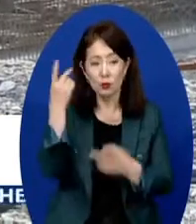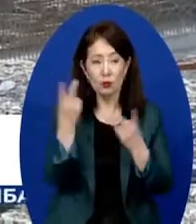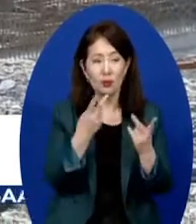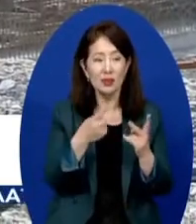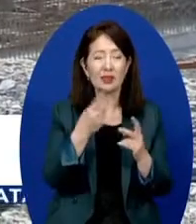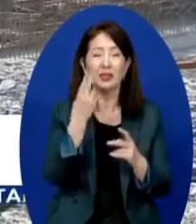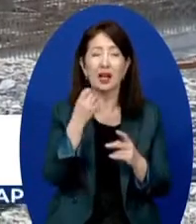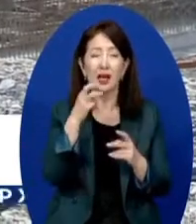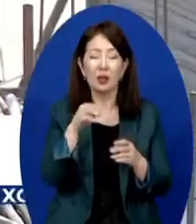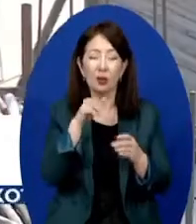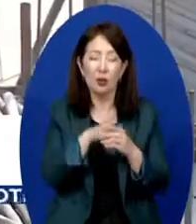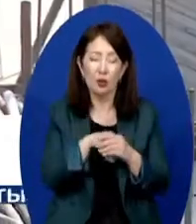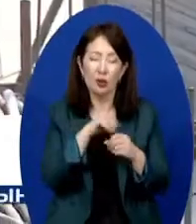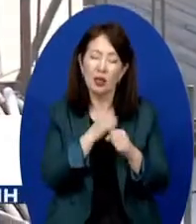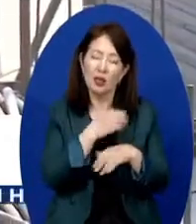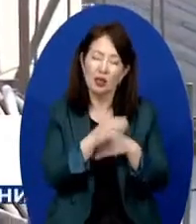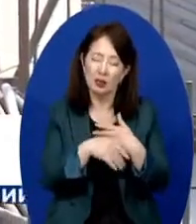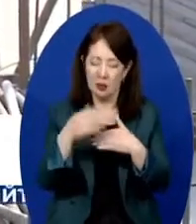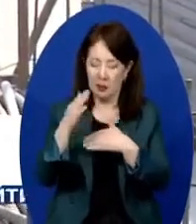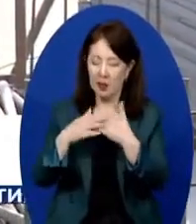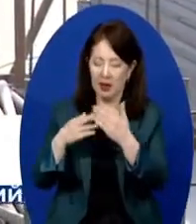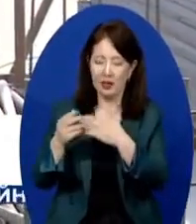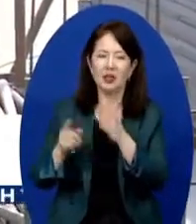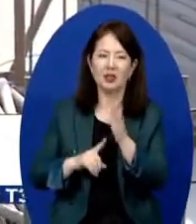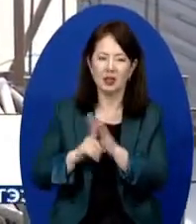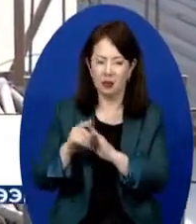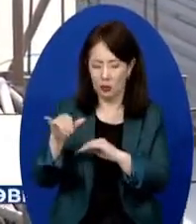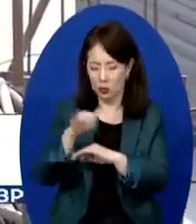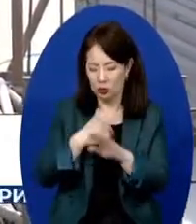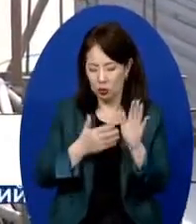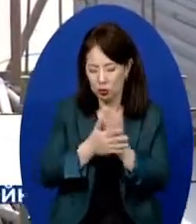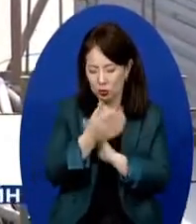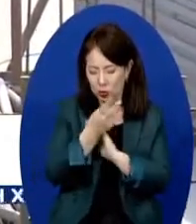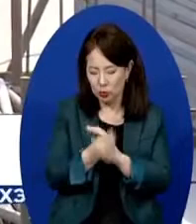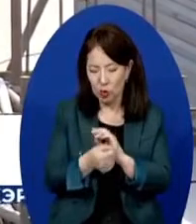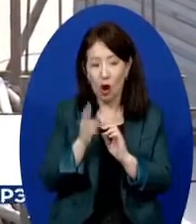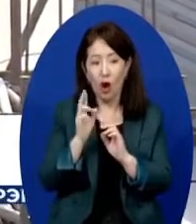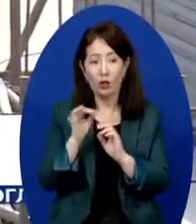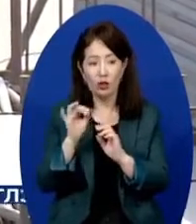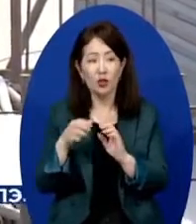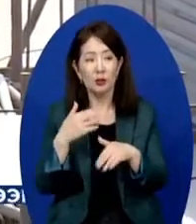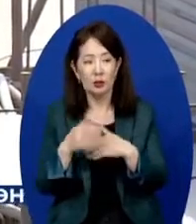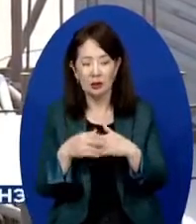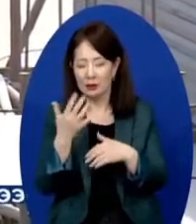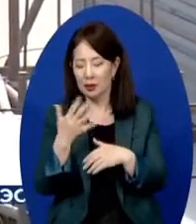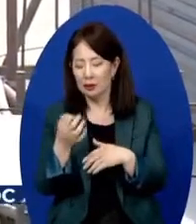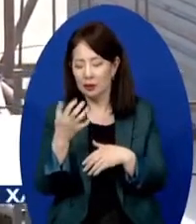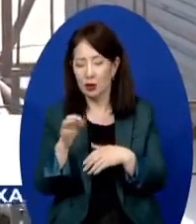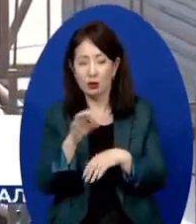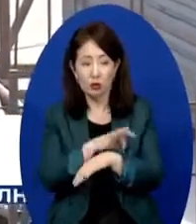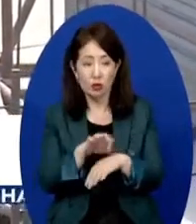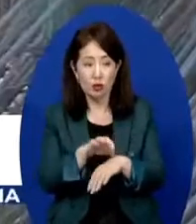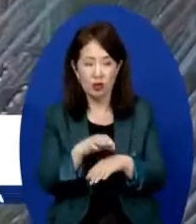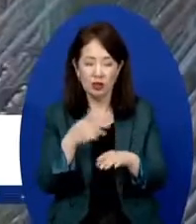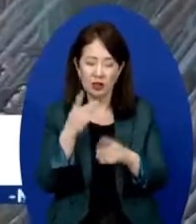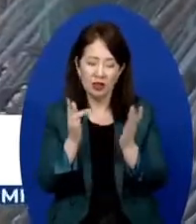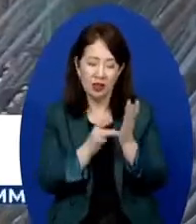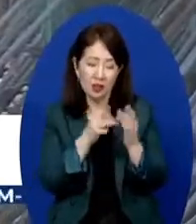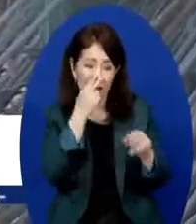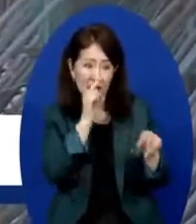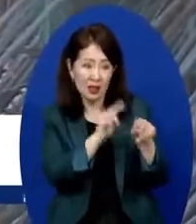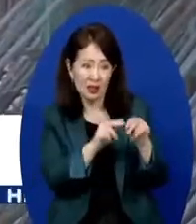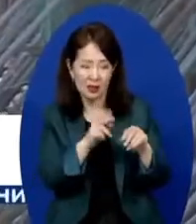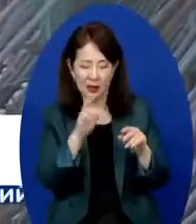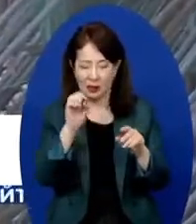Төрийн үйлчлэгийг цахимжуулах ажлын нэг хэсэг барилгын салбараас эхэлж байна. Улсын төсөв, концессор барагдаж байгаа 550 гаруй төсөлд техникийн